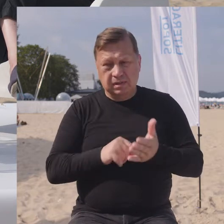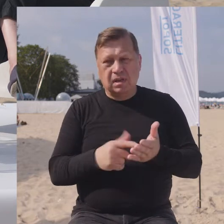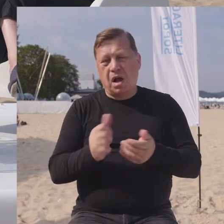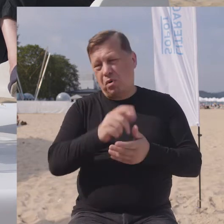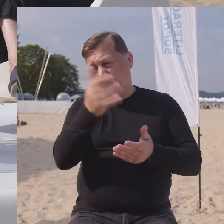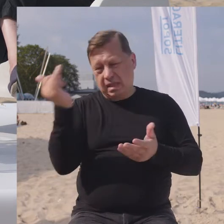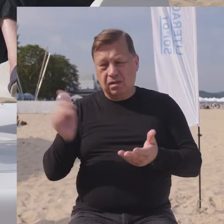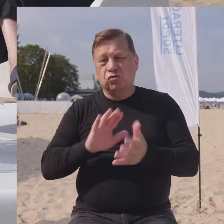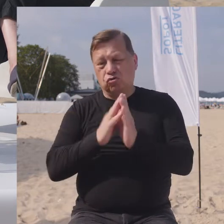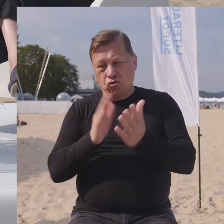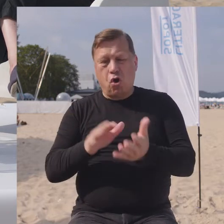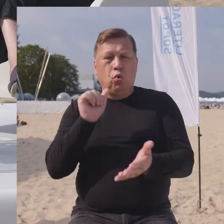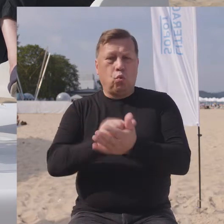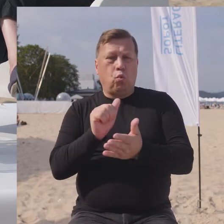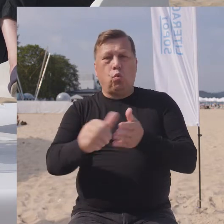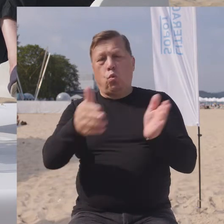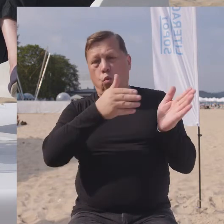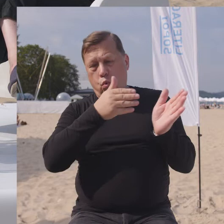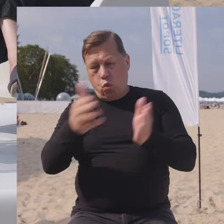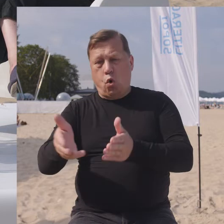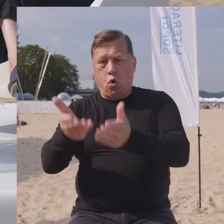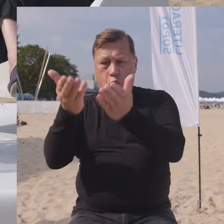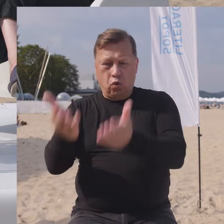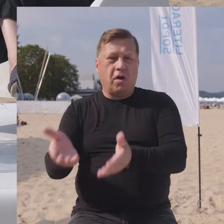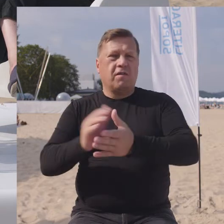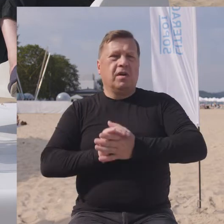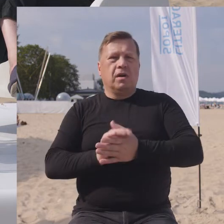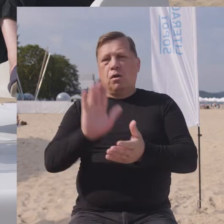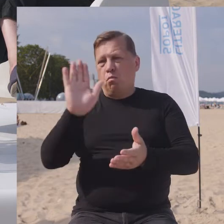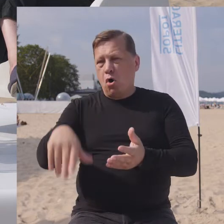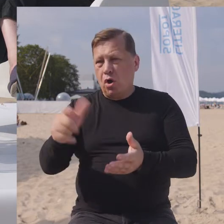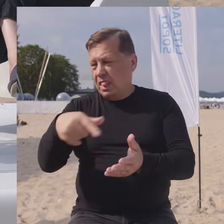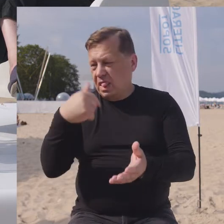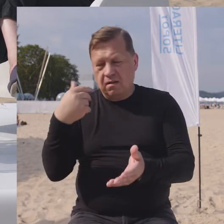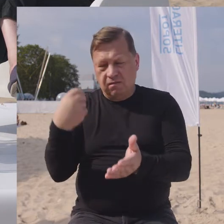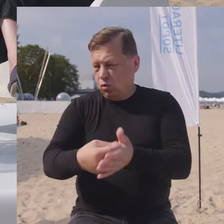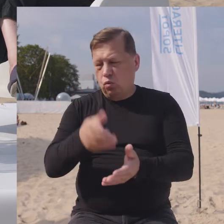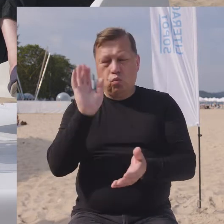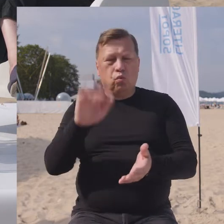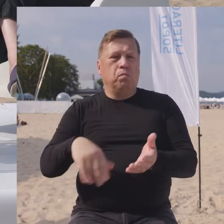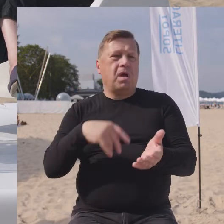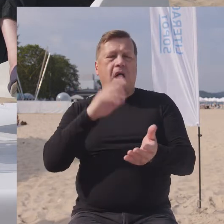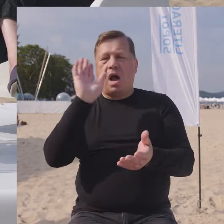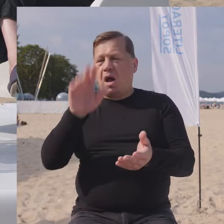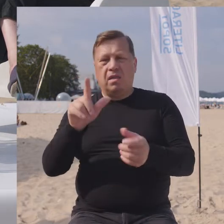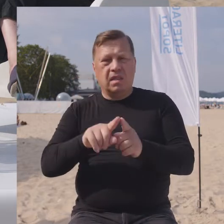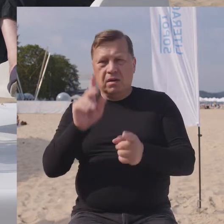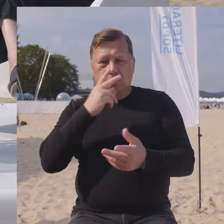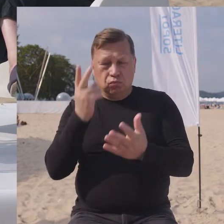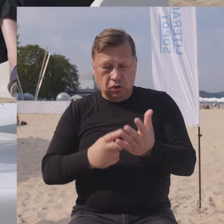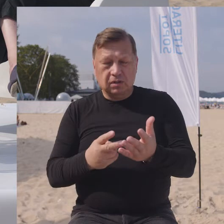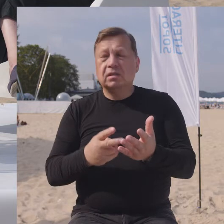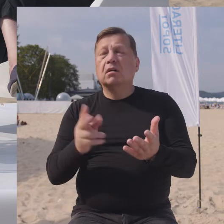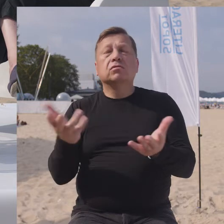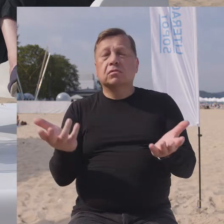już książka jest wydrukowana, leży, nawet można ją kupić, a przede wszystkim przeczytać, to jest ten